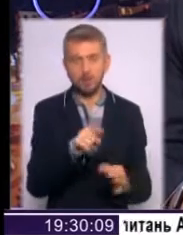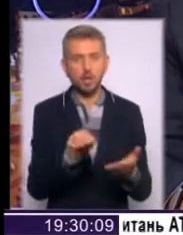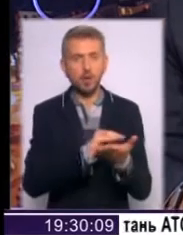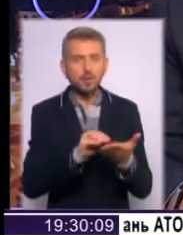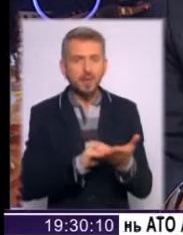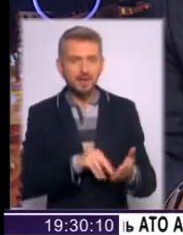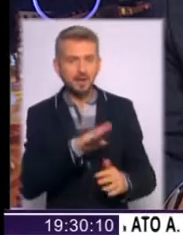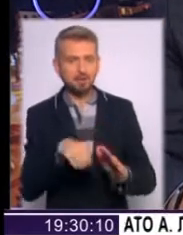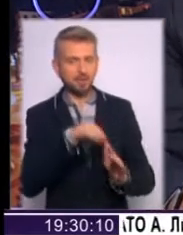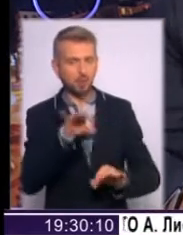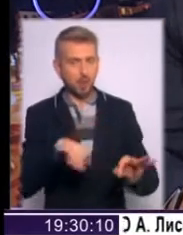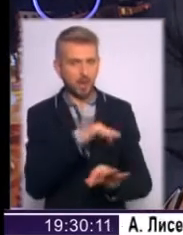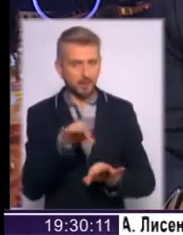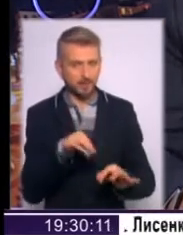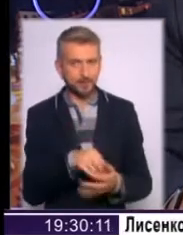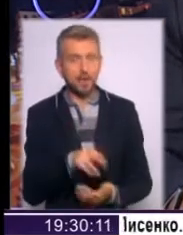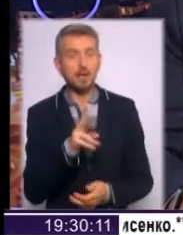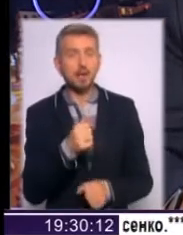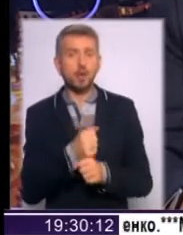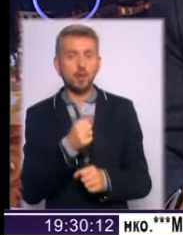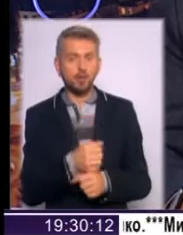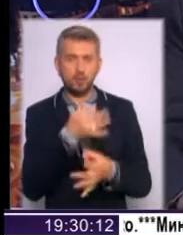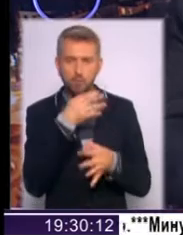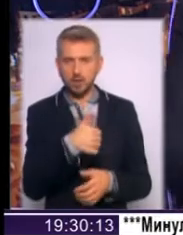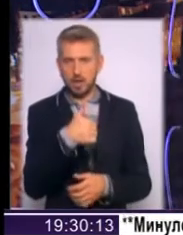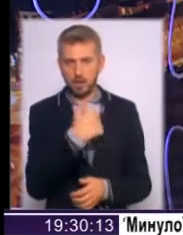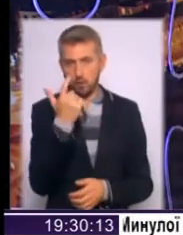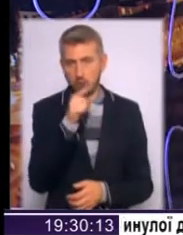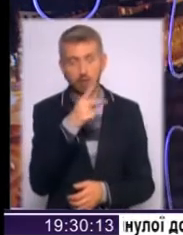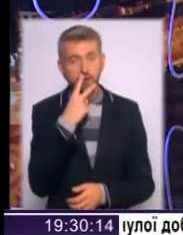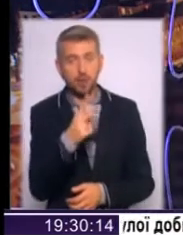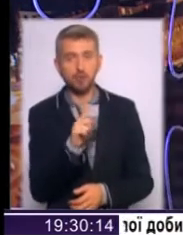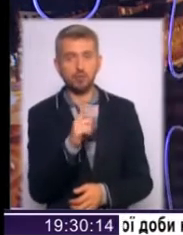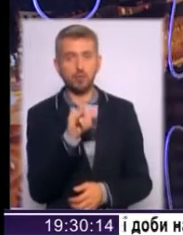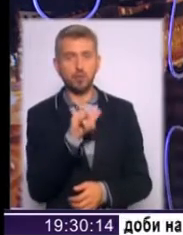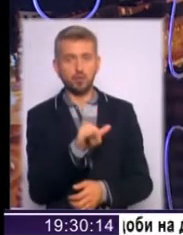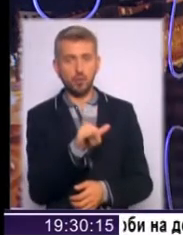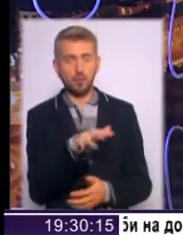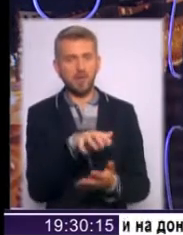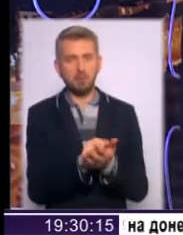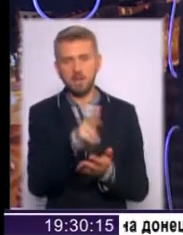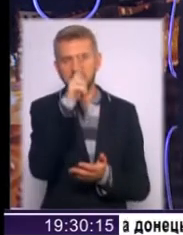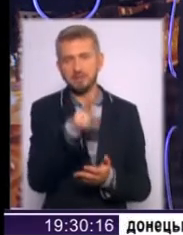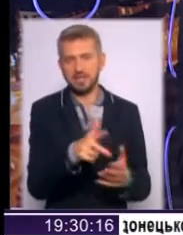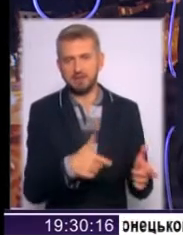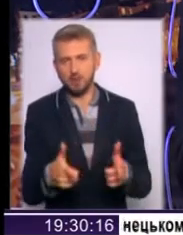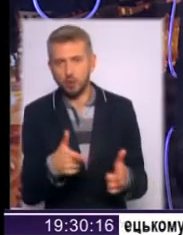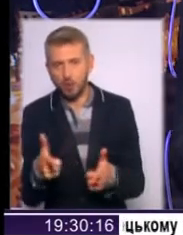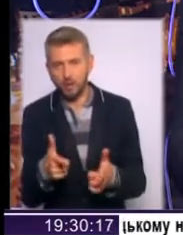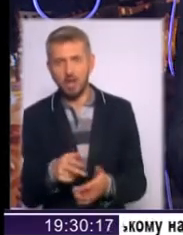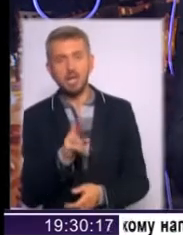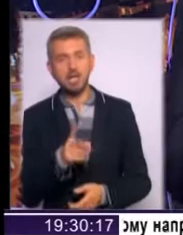проєкти. Але як робить будь-який гарний господар? Він бачить, що в нього займе 3 місяці підготовка, ну так само, от, як